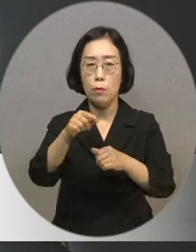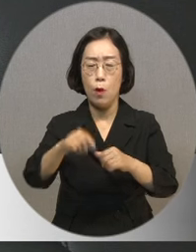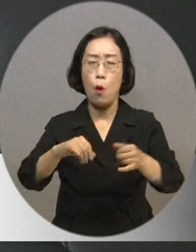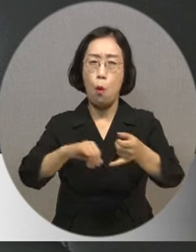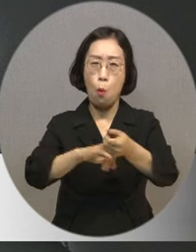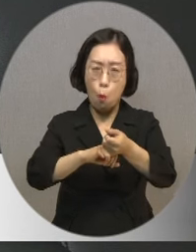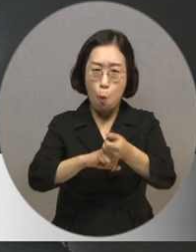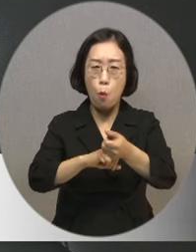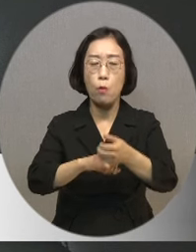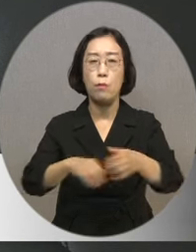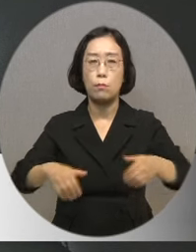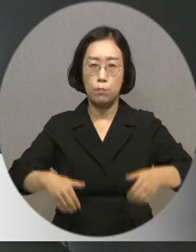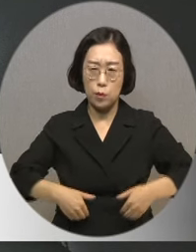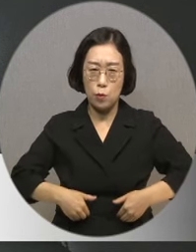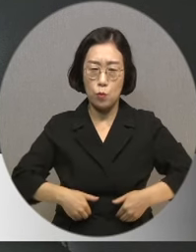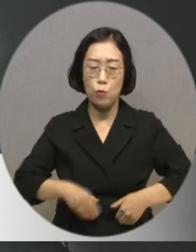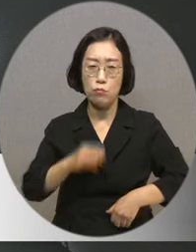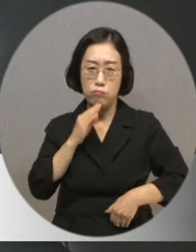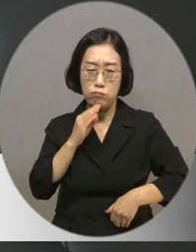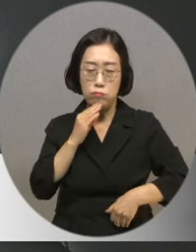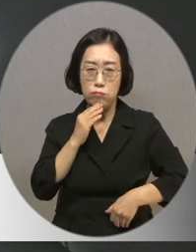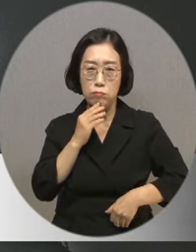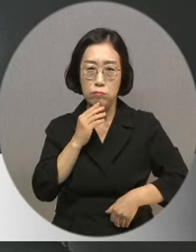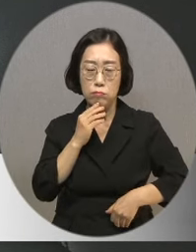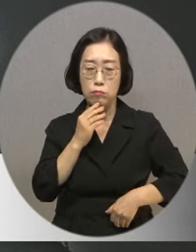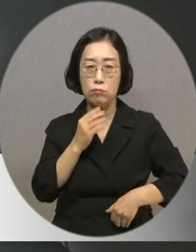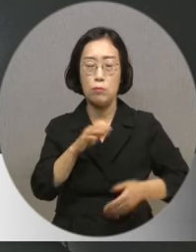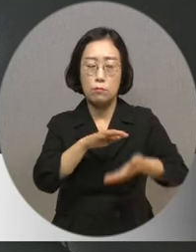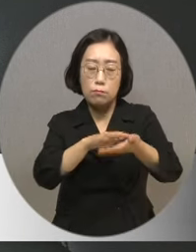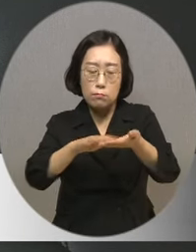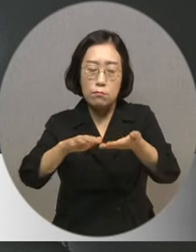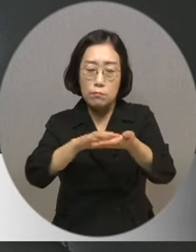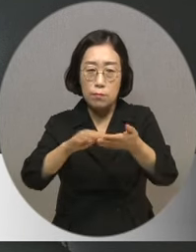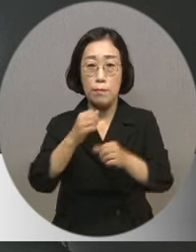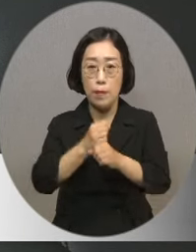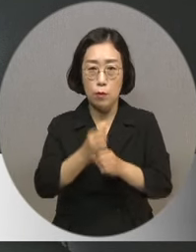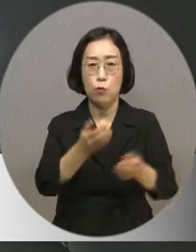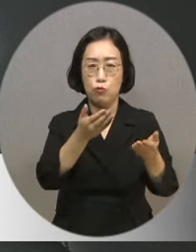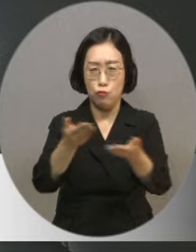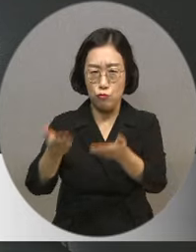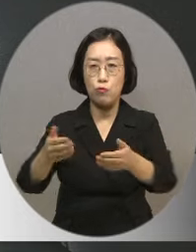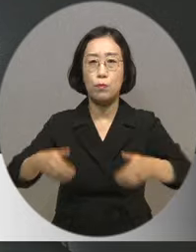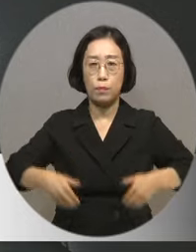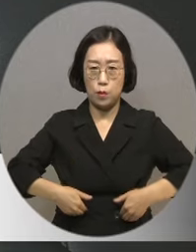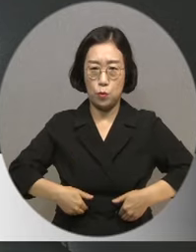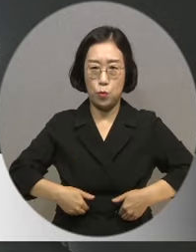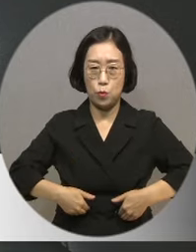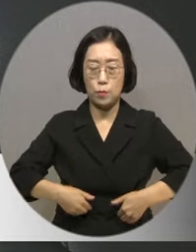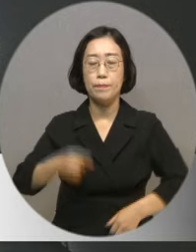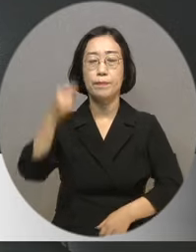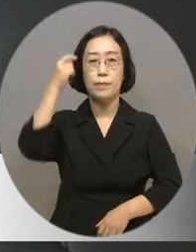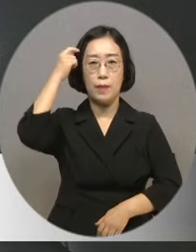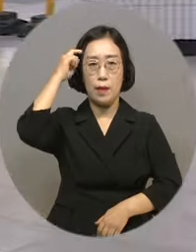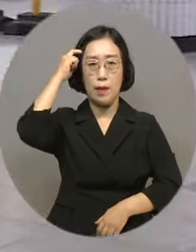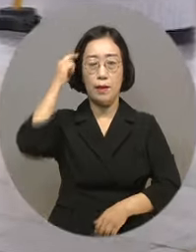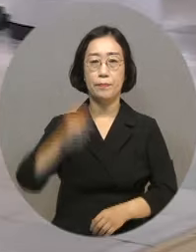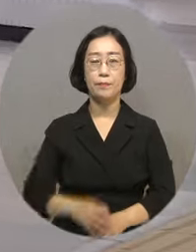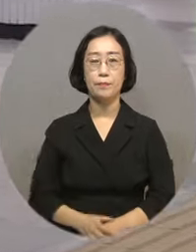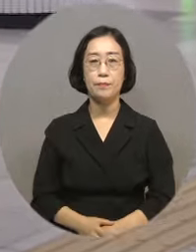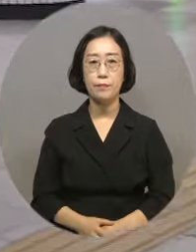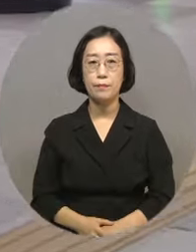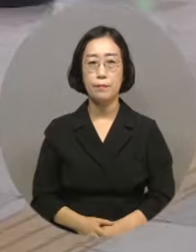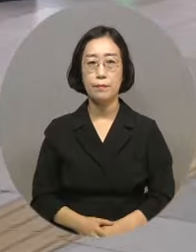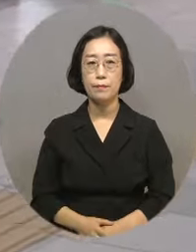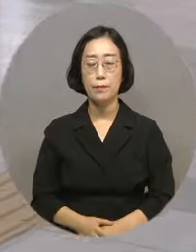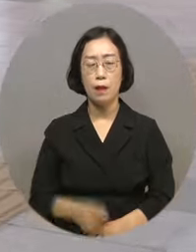장애인을 위한 그런 지하철 노선 촉지도 좀 어 필요하지 않을까 생각을 해보게 됩니다